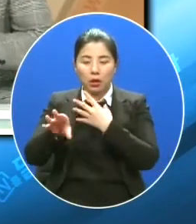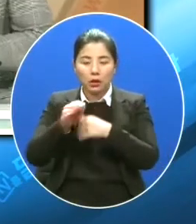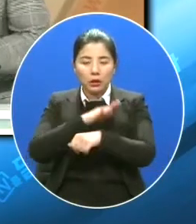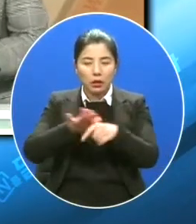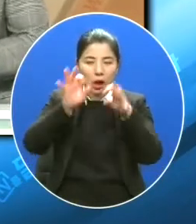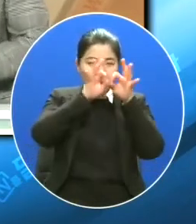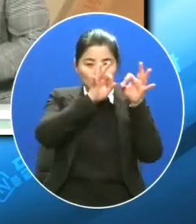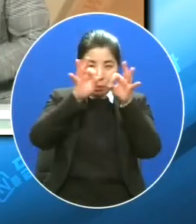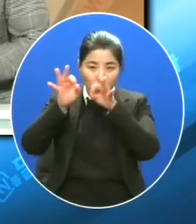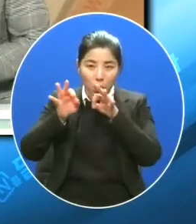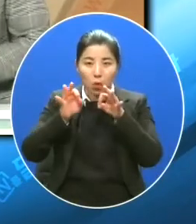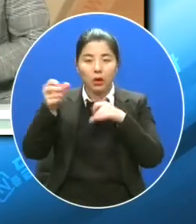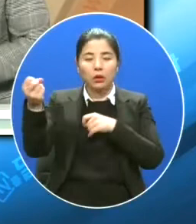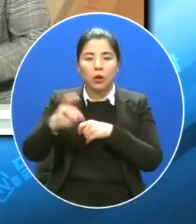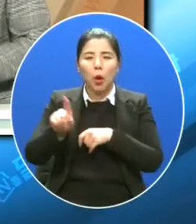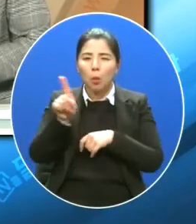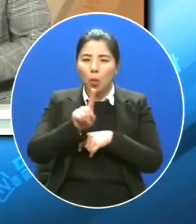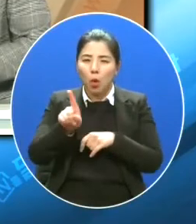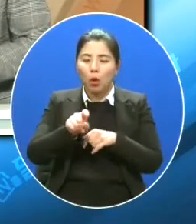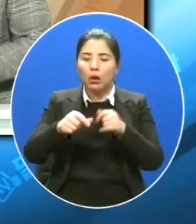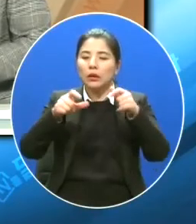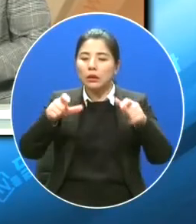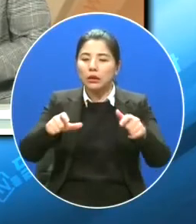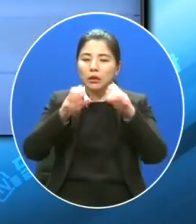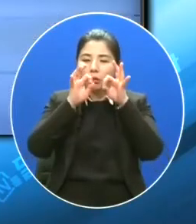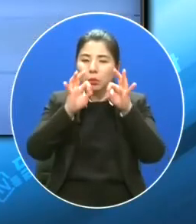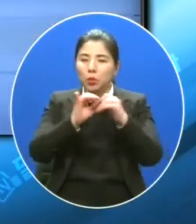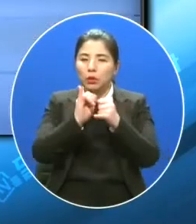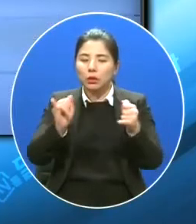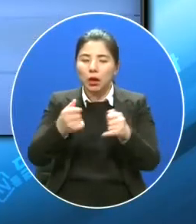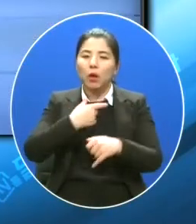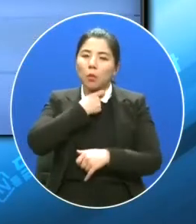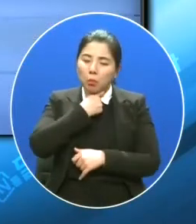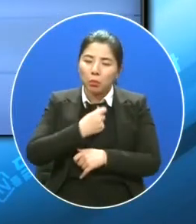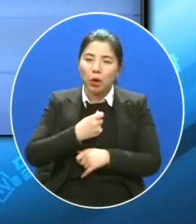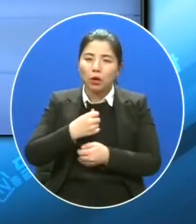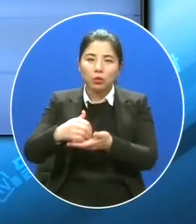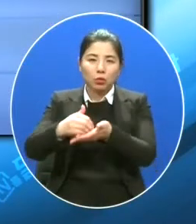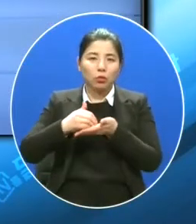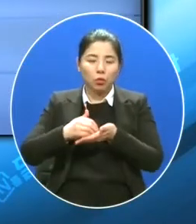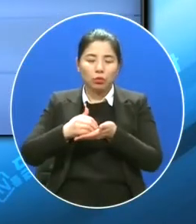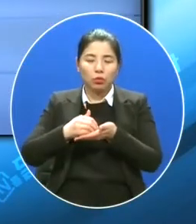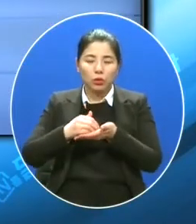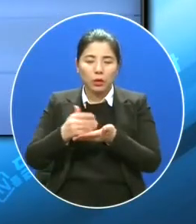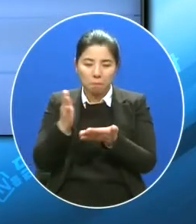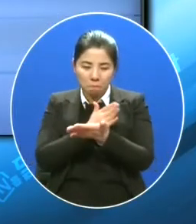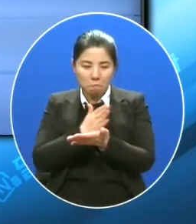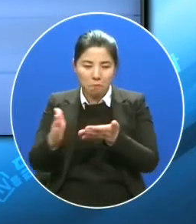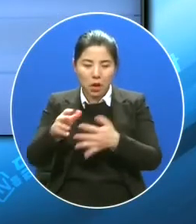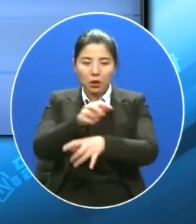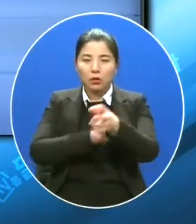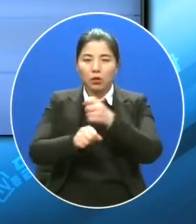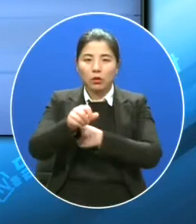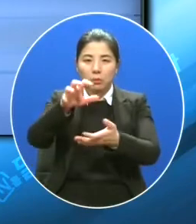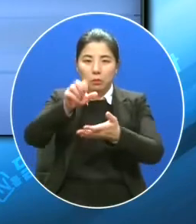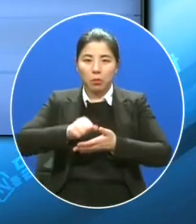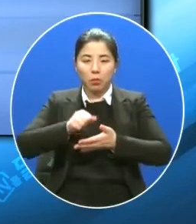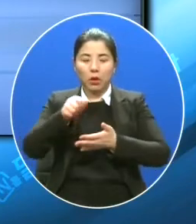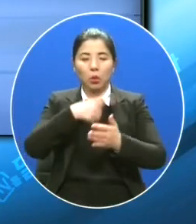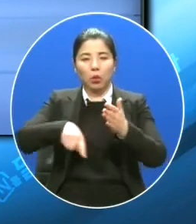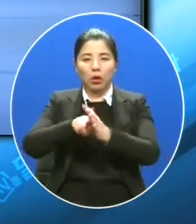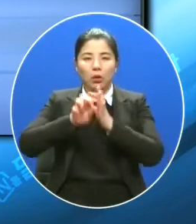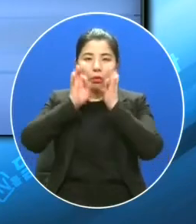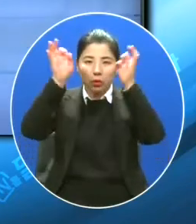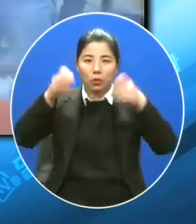반응도 면밀히 살펴서 무엇이 지역 시청자들의 바람이고 요구인지 판단하여 적극